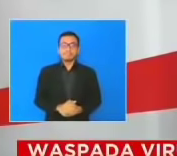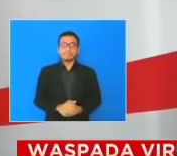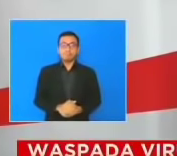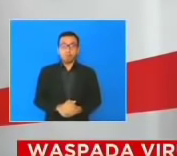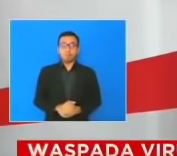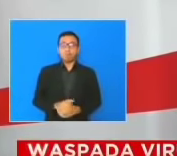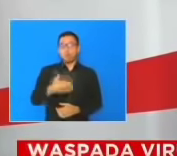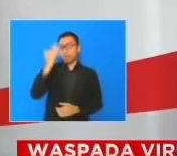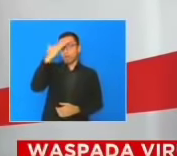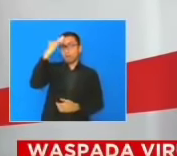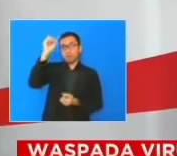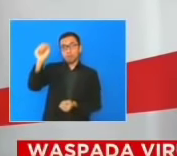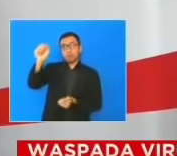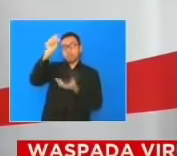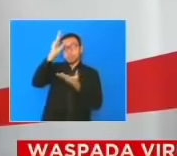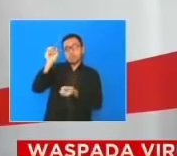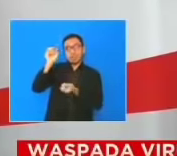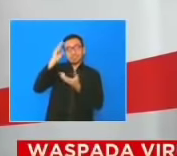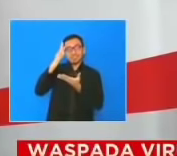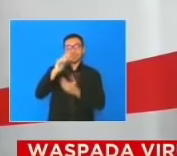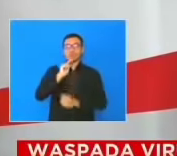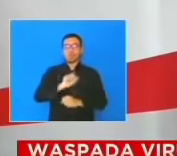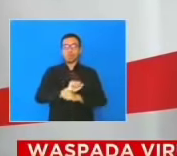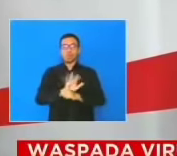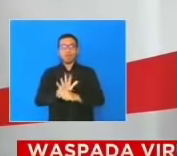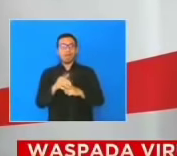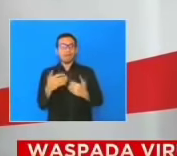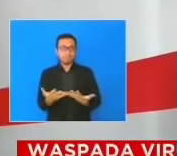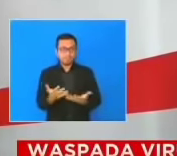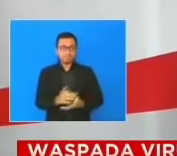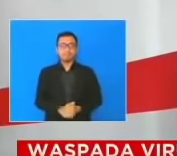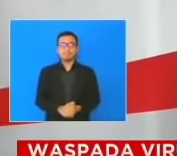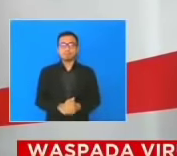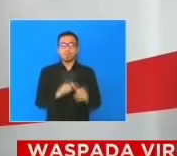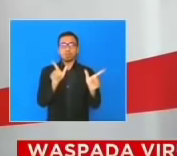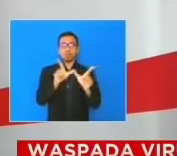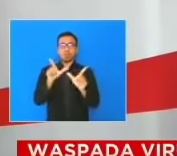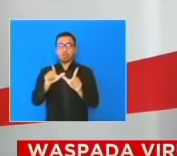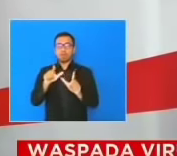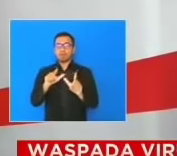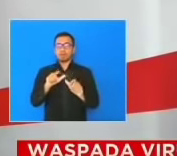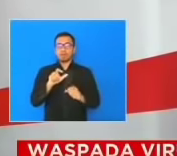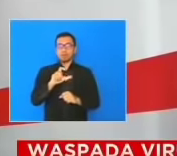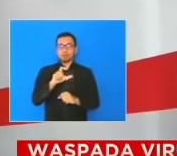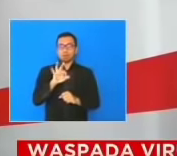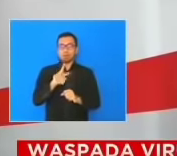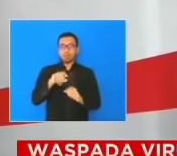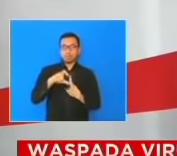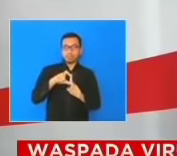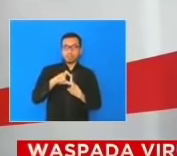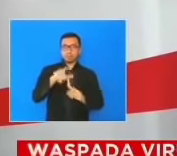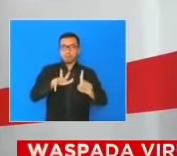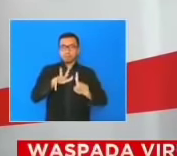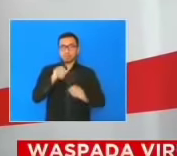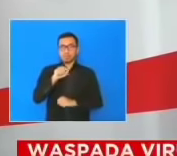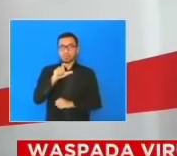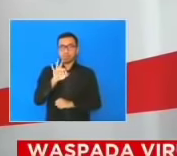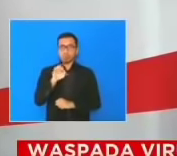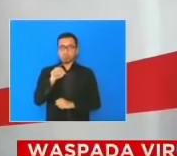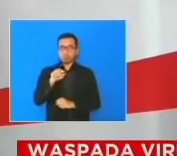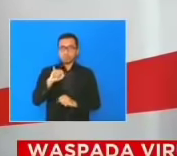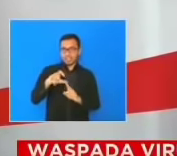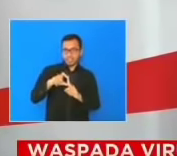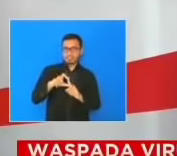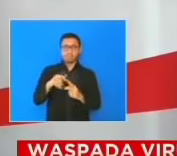mendapatkan informasi yang benar, baik melalui situs covid19.go.id, hotline